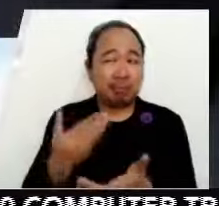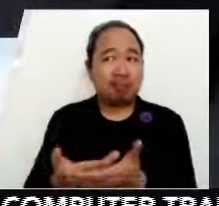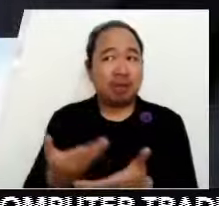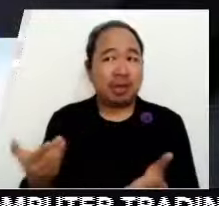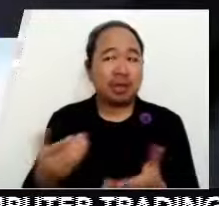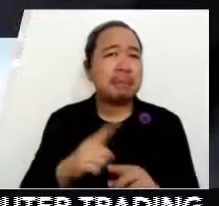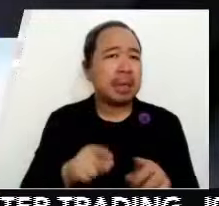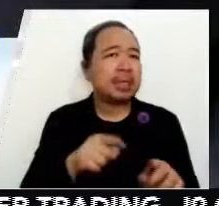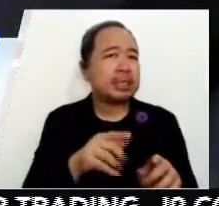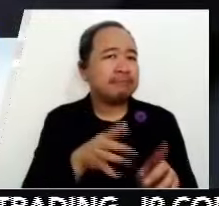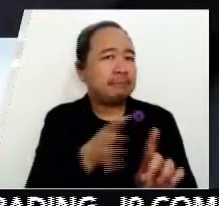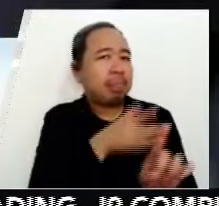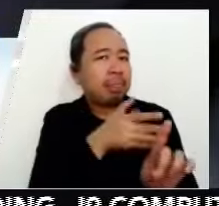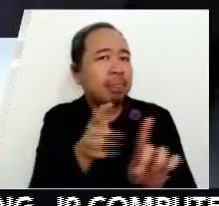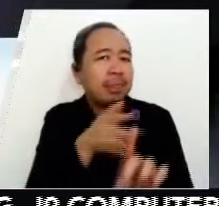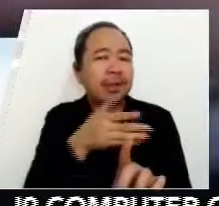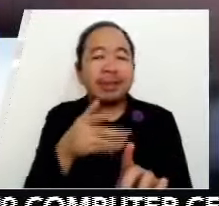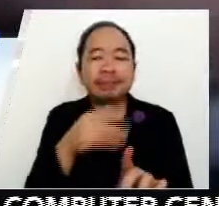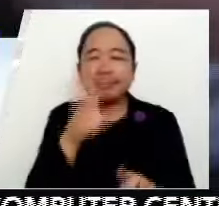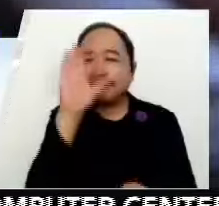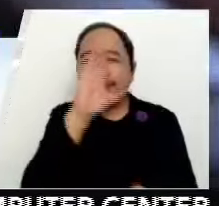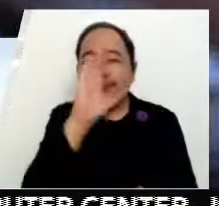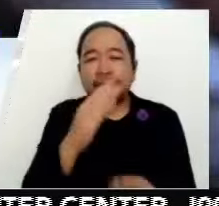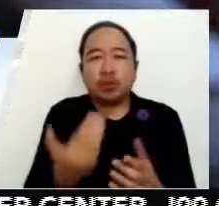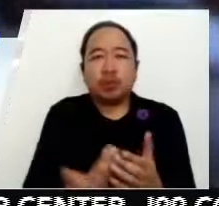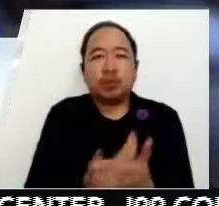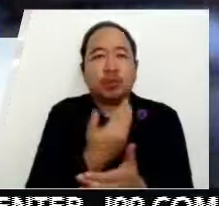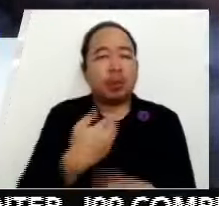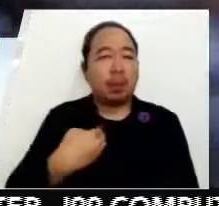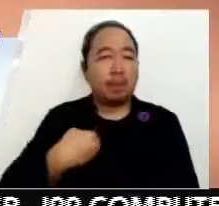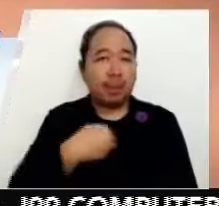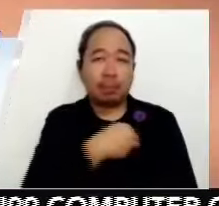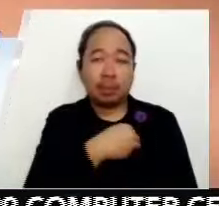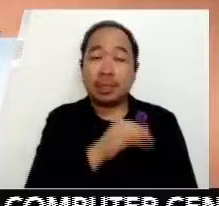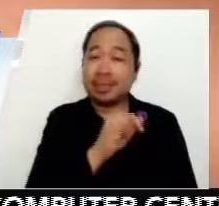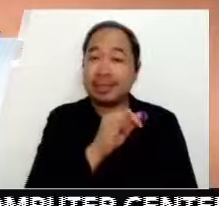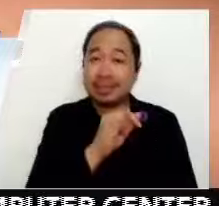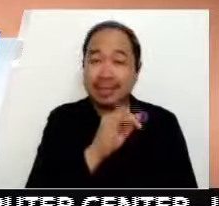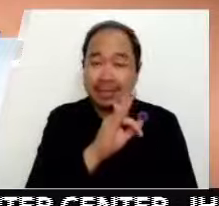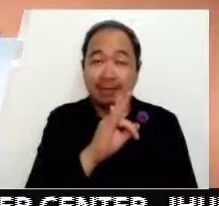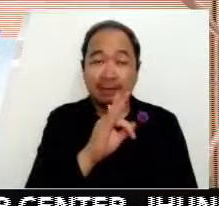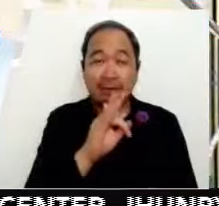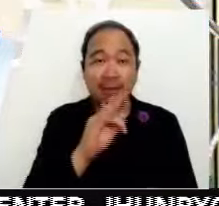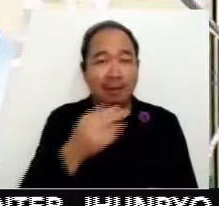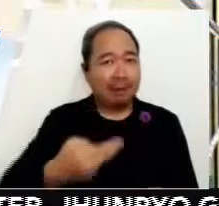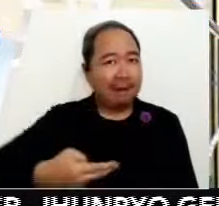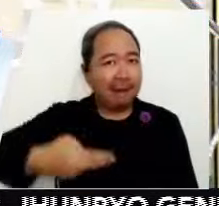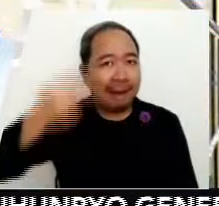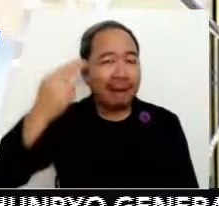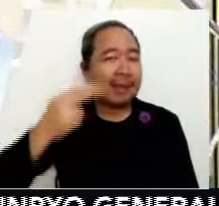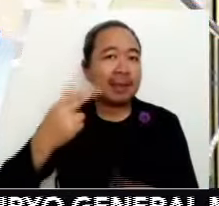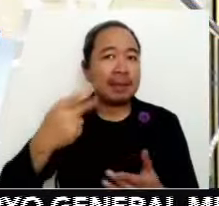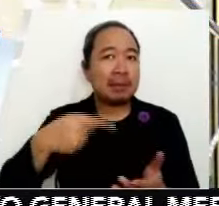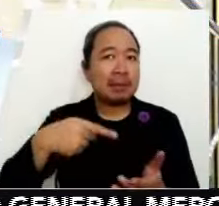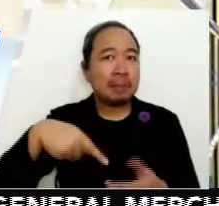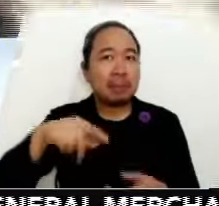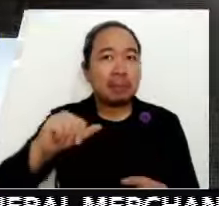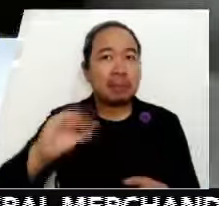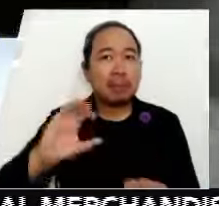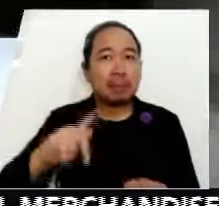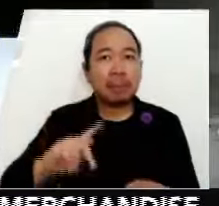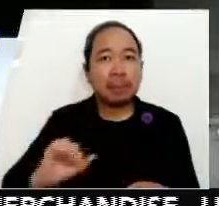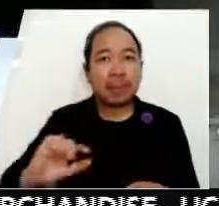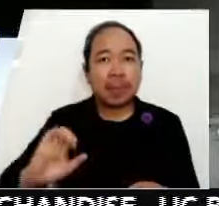mga bagong miyembro. Sabi nila, pag mas malaki ang package na pinili mo, mas malaki ang mga